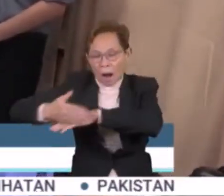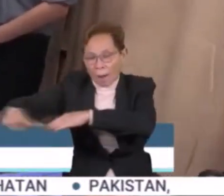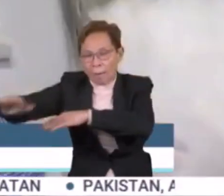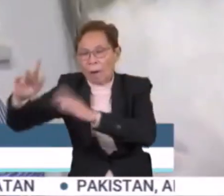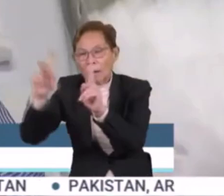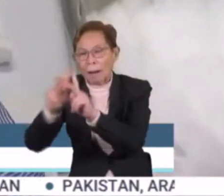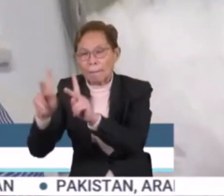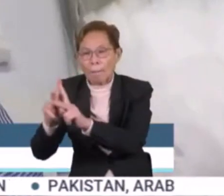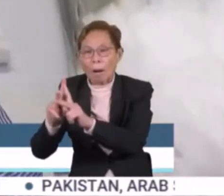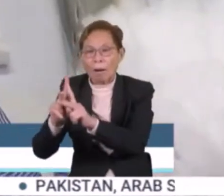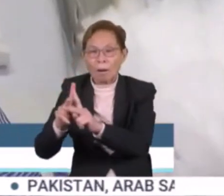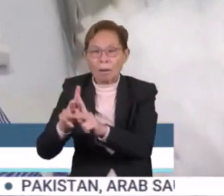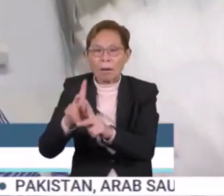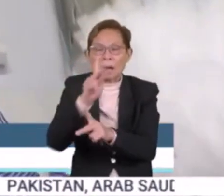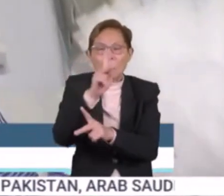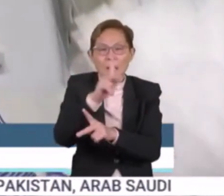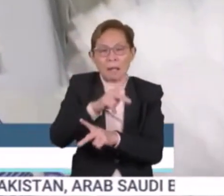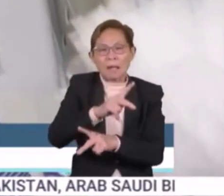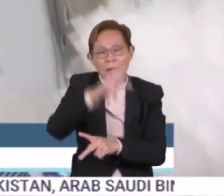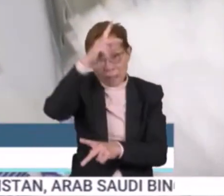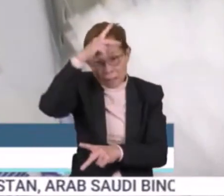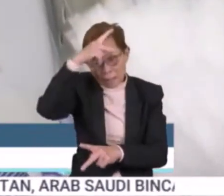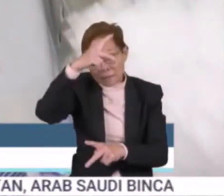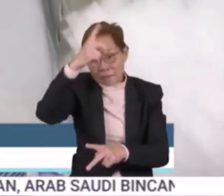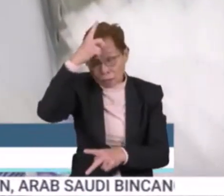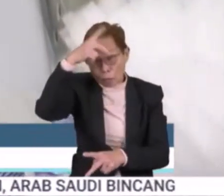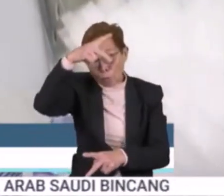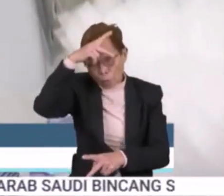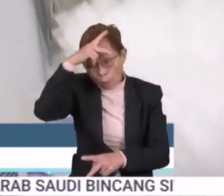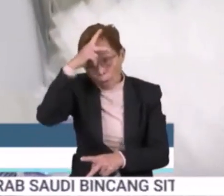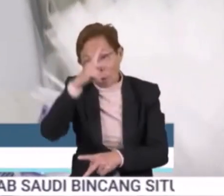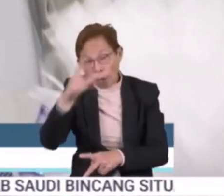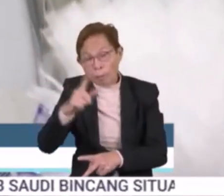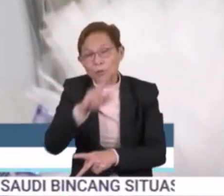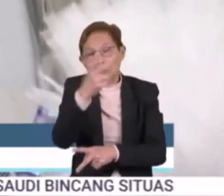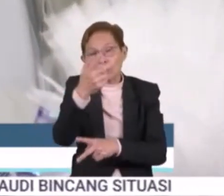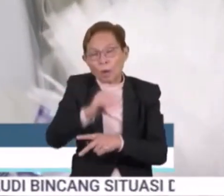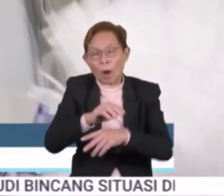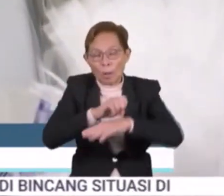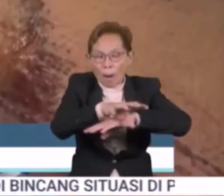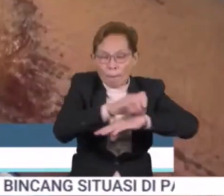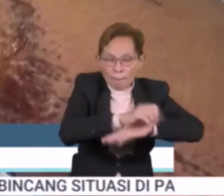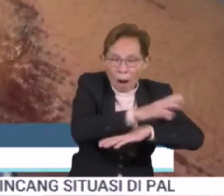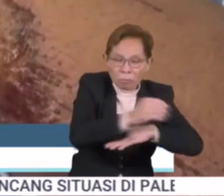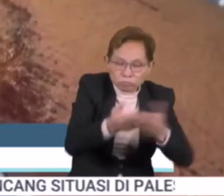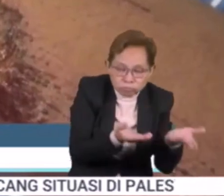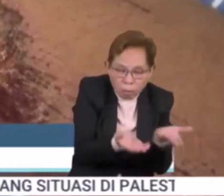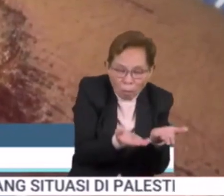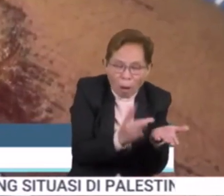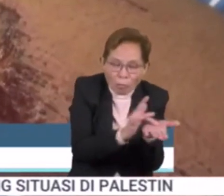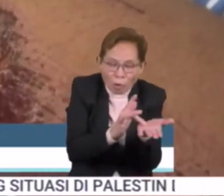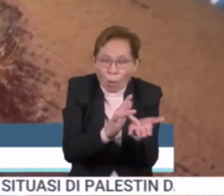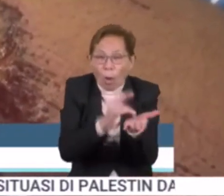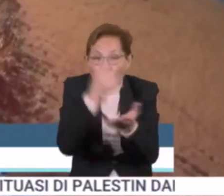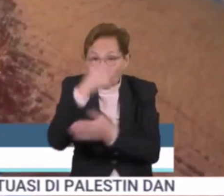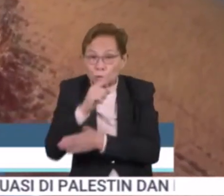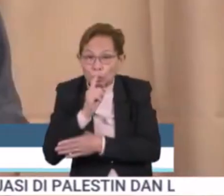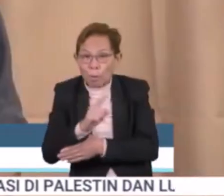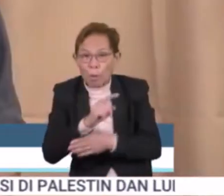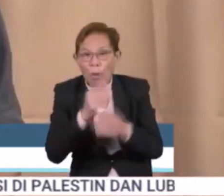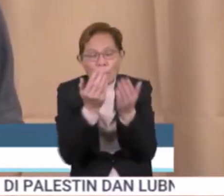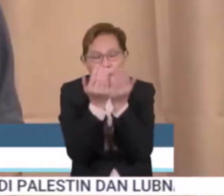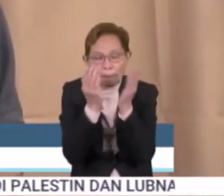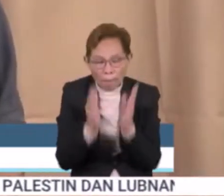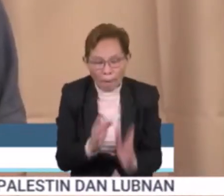dihantar ke kampung halamannya di Keramat, Kuala Lumpur. UiTM akan terus memberi khidmat kaunseling dan rawatan susulan bagi memastikan